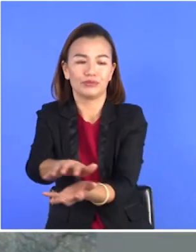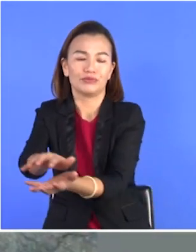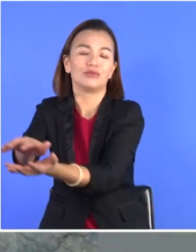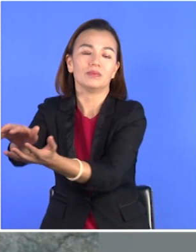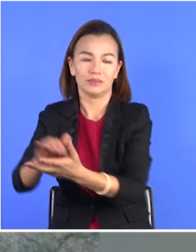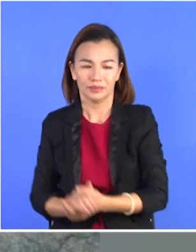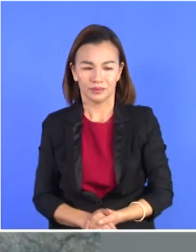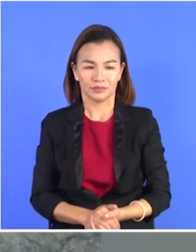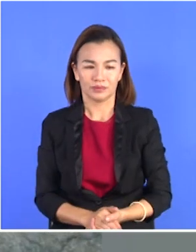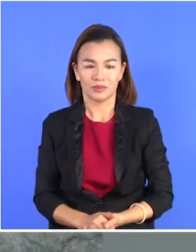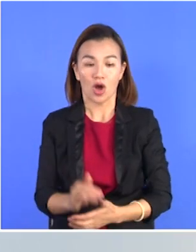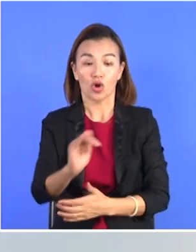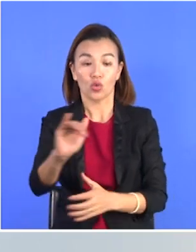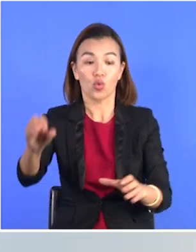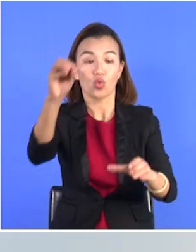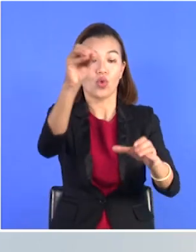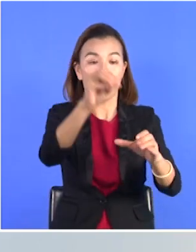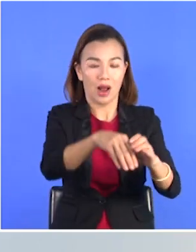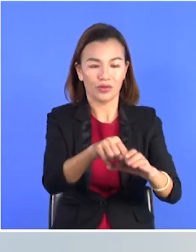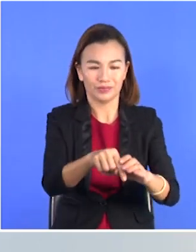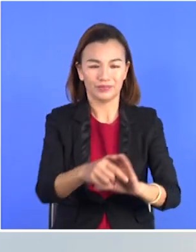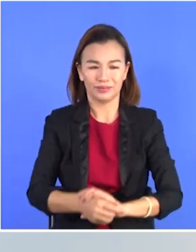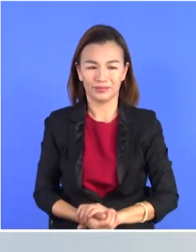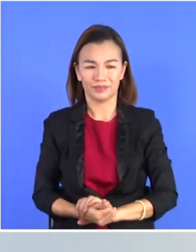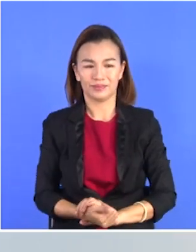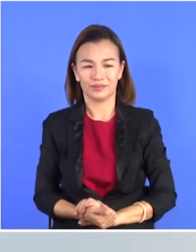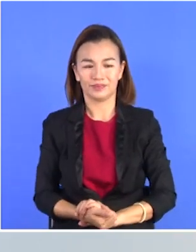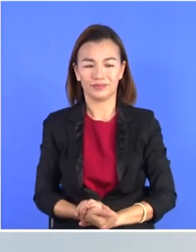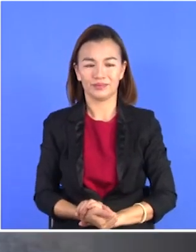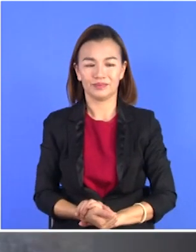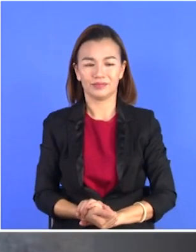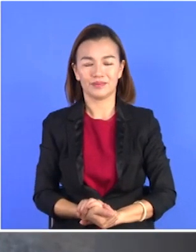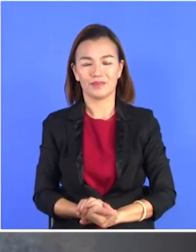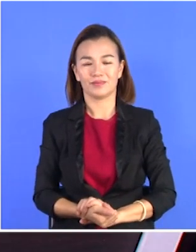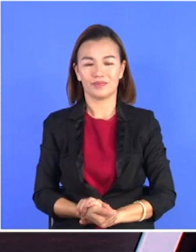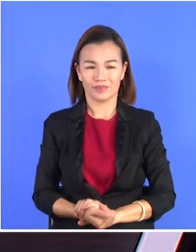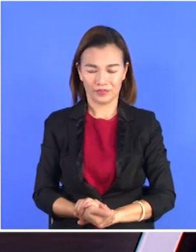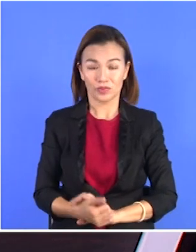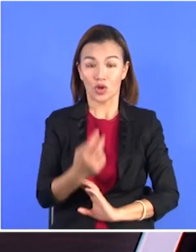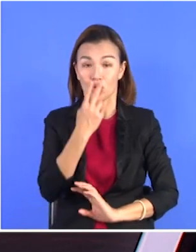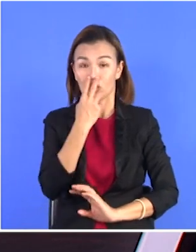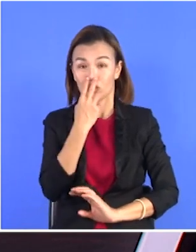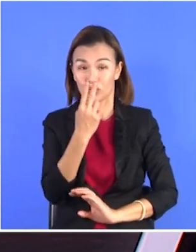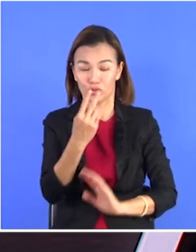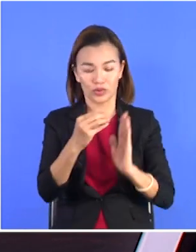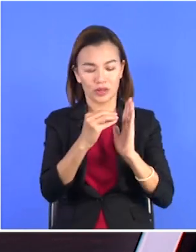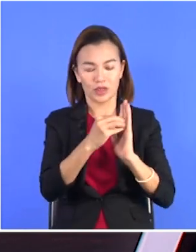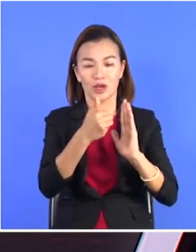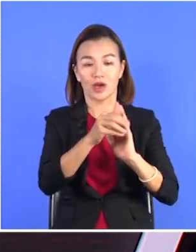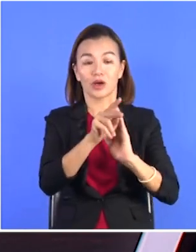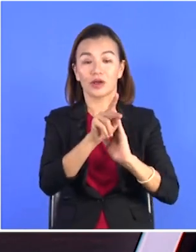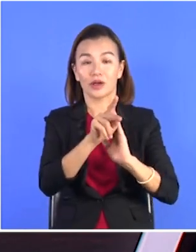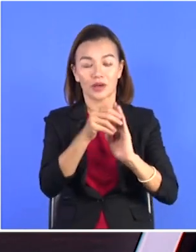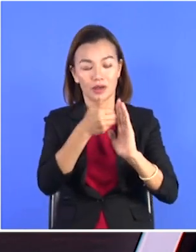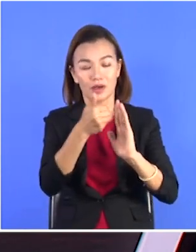กระเป๋าปล่อยขึ้นสู่ธรรมชาติค่ะไปที่ครบุรีจังหวัดนครราชสีมากันหน่อยช่วง